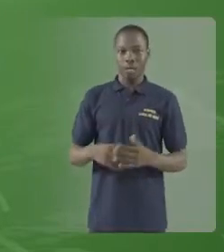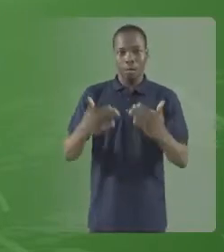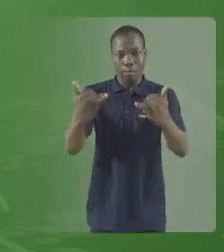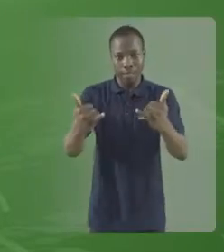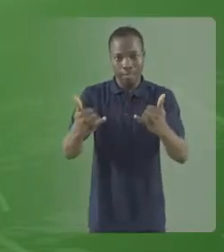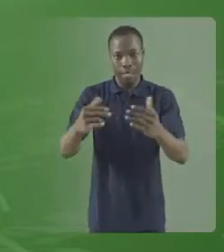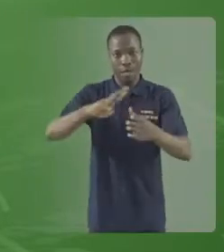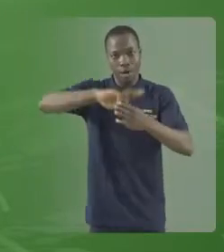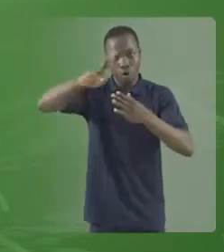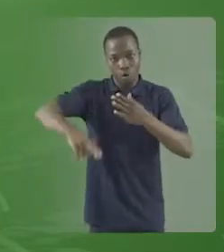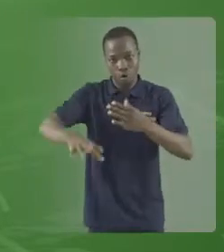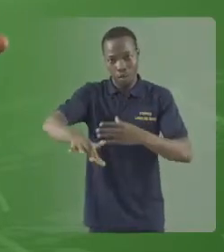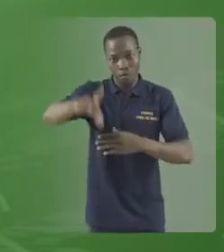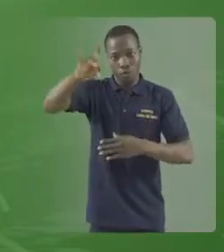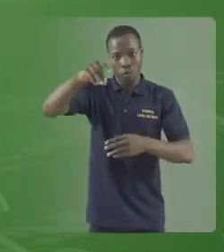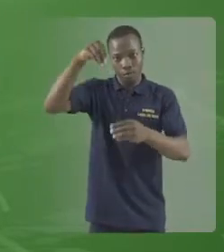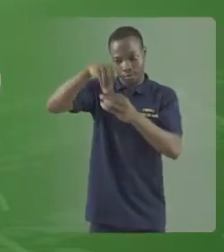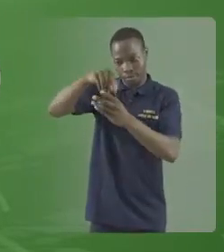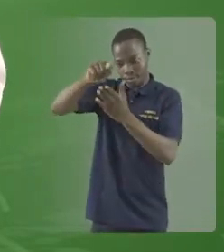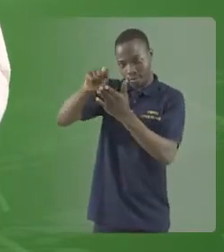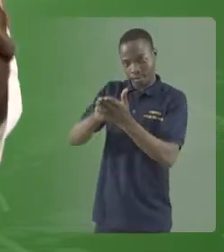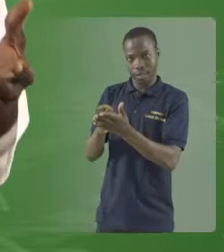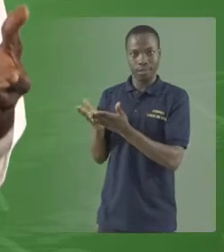Alors, les résultats sont,